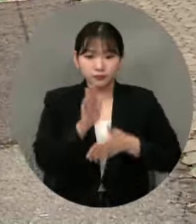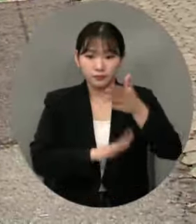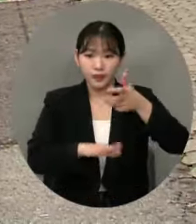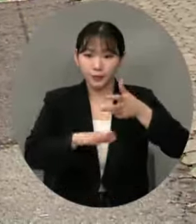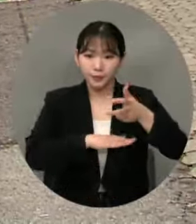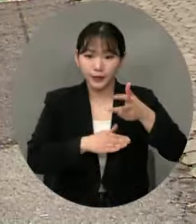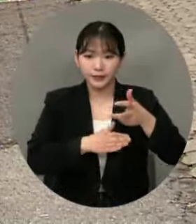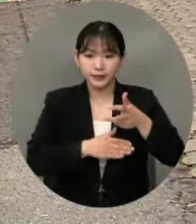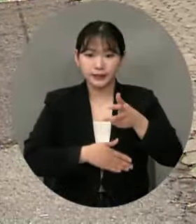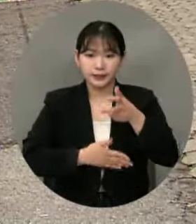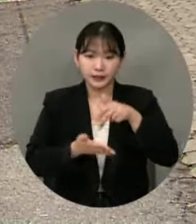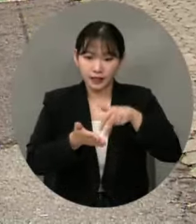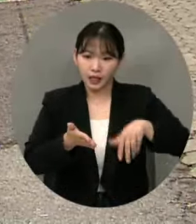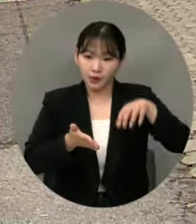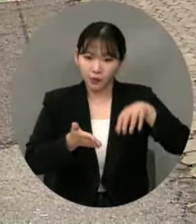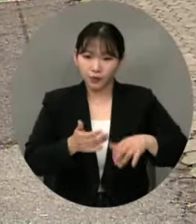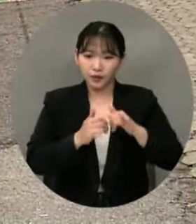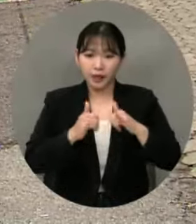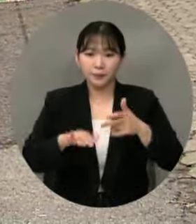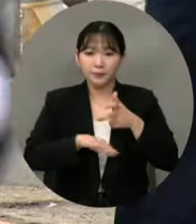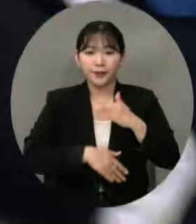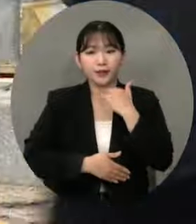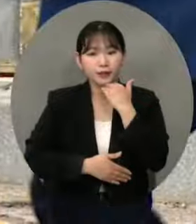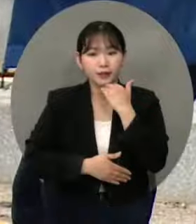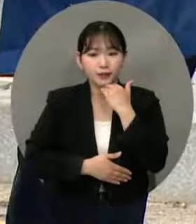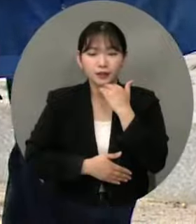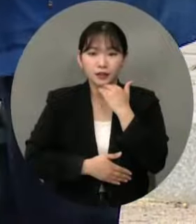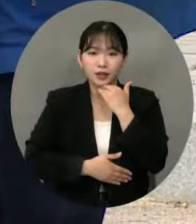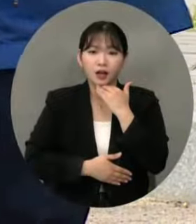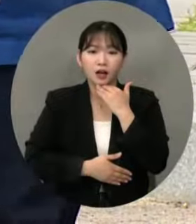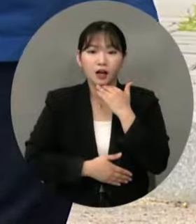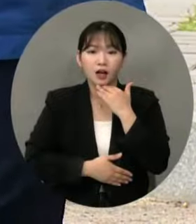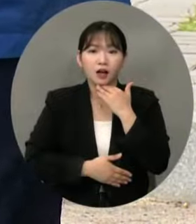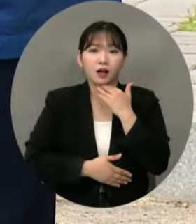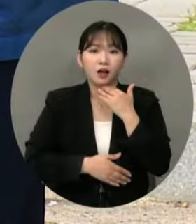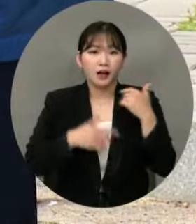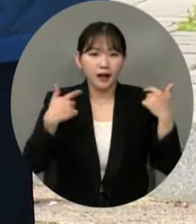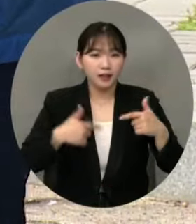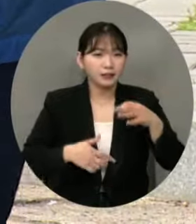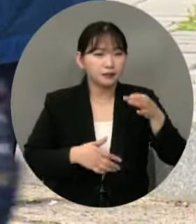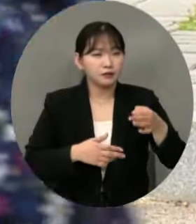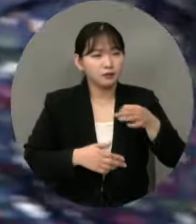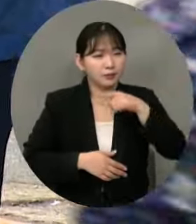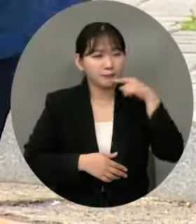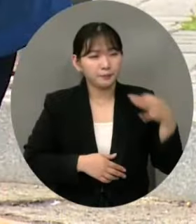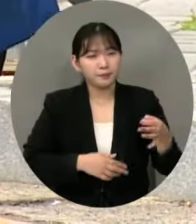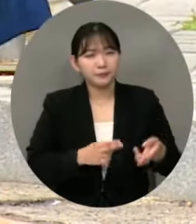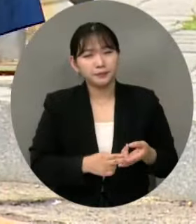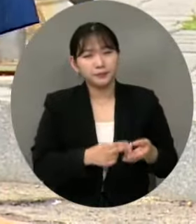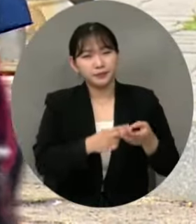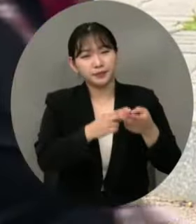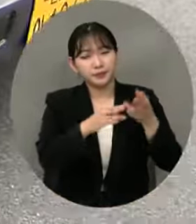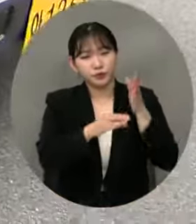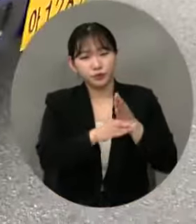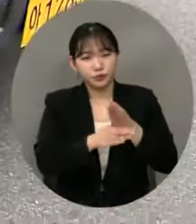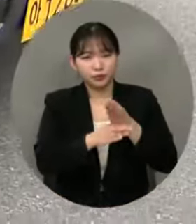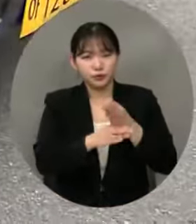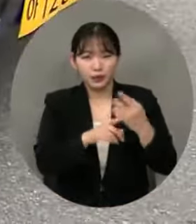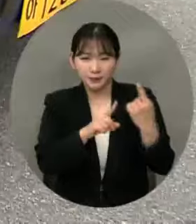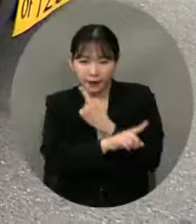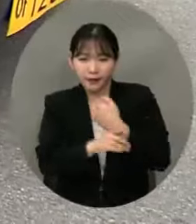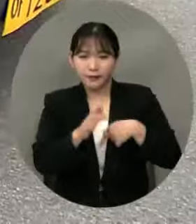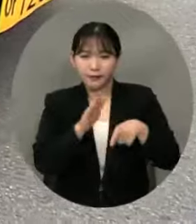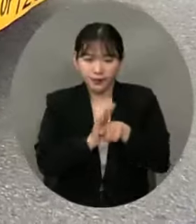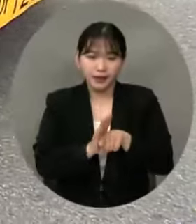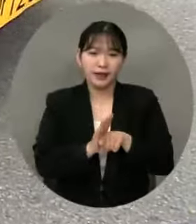시내버스 승강장에 시민들이 버스를 기다리고 있습니다. 만성 적자에 시달리던 시내버스를 정상화하기 위해 단행한